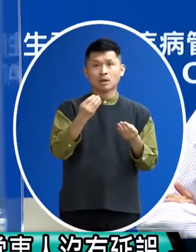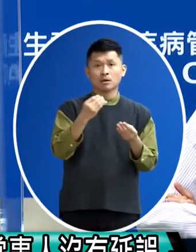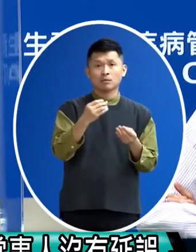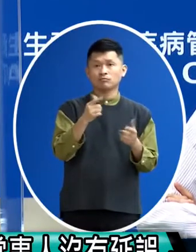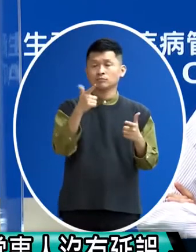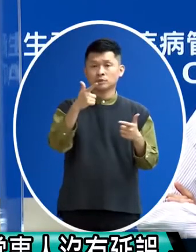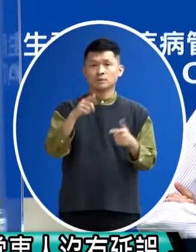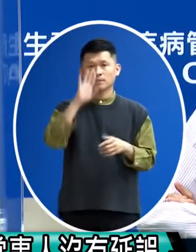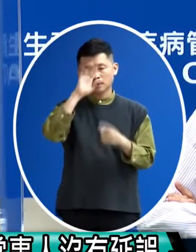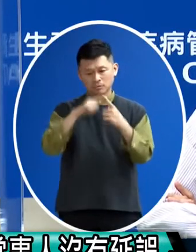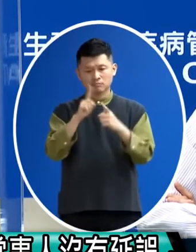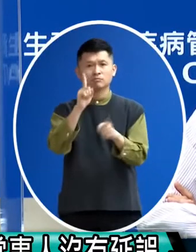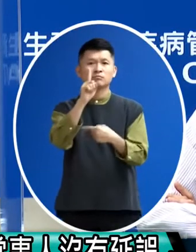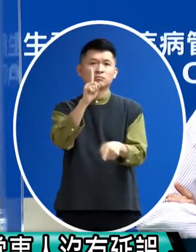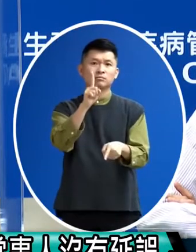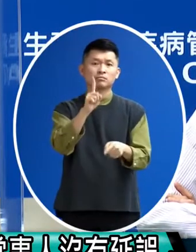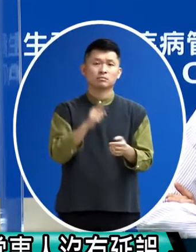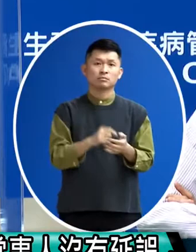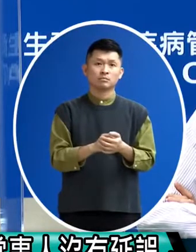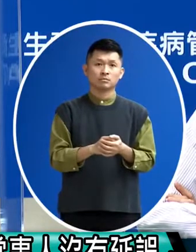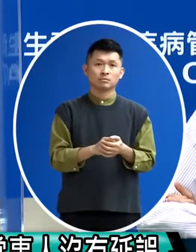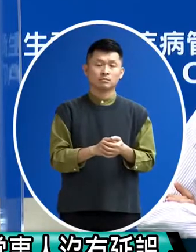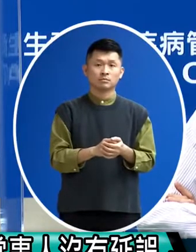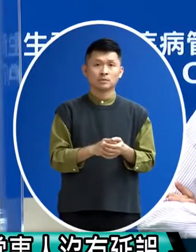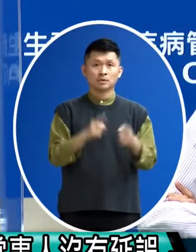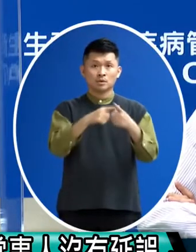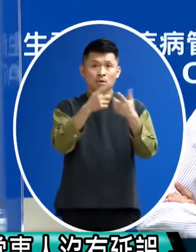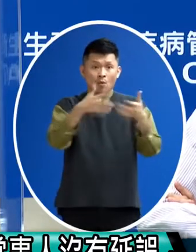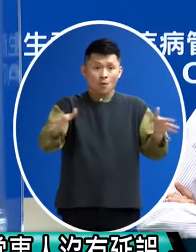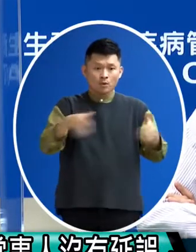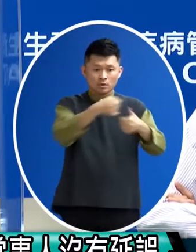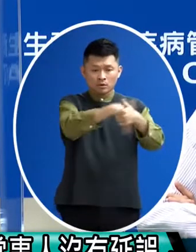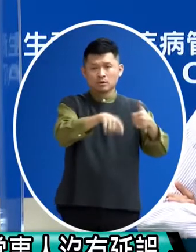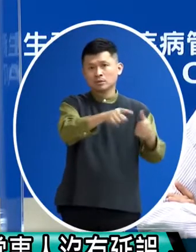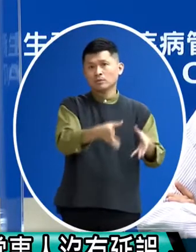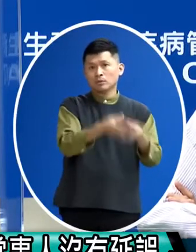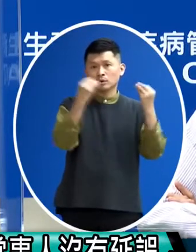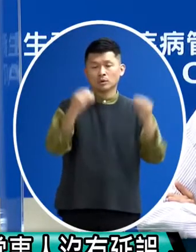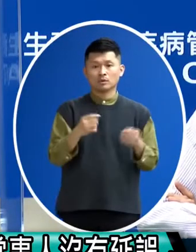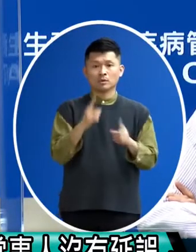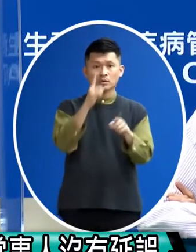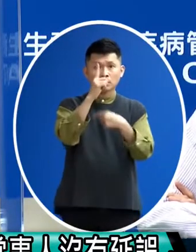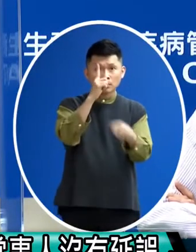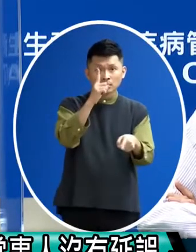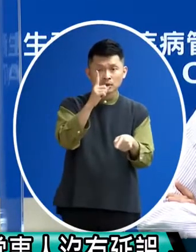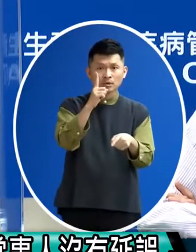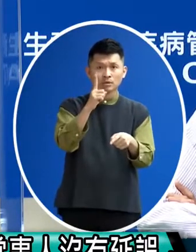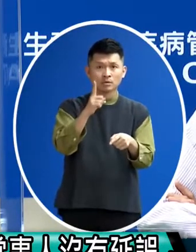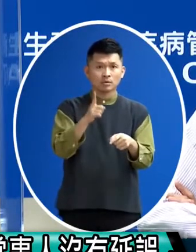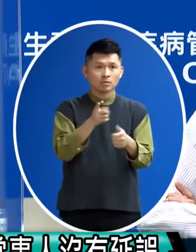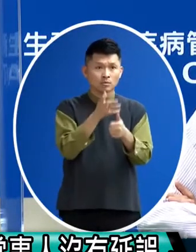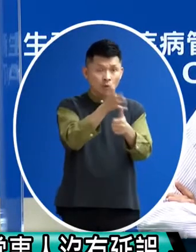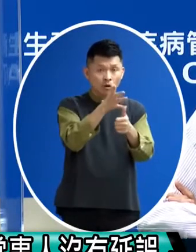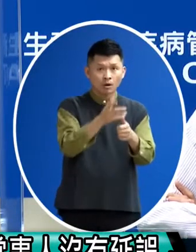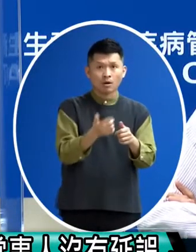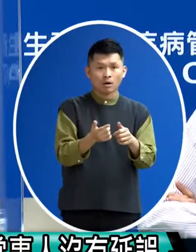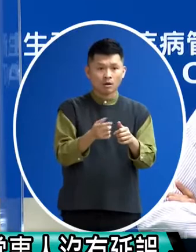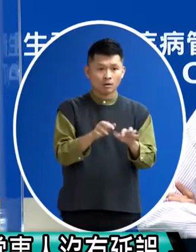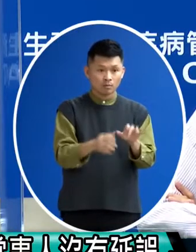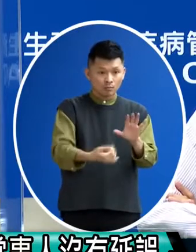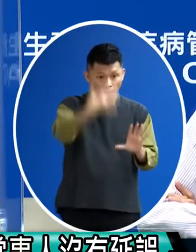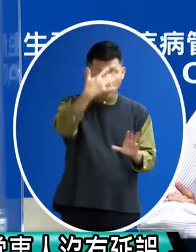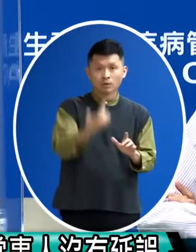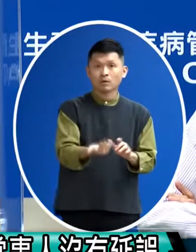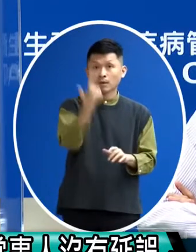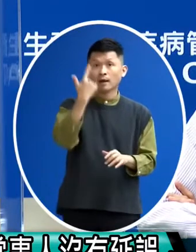病人，所以也不用到需要用大量伤患系统，他一个一个，他其实一个来配对其实是很快的。好，所以在那